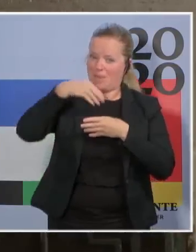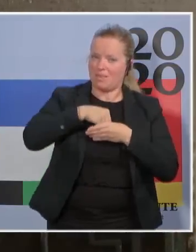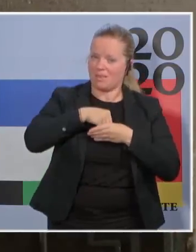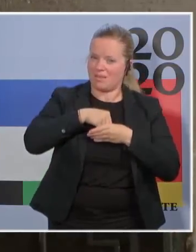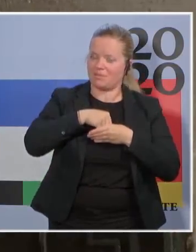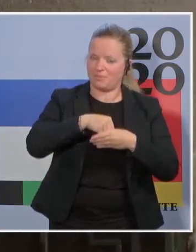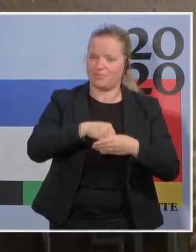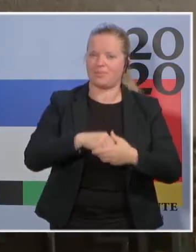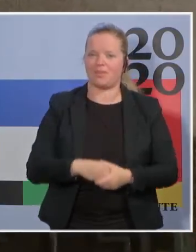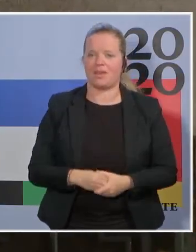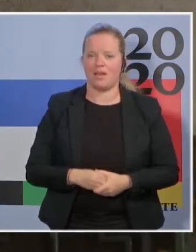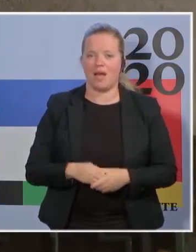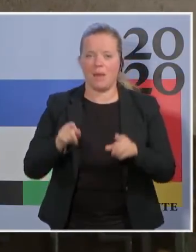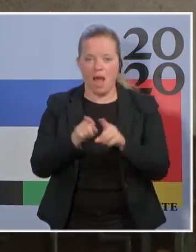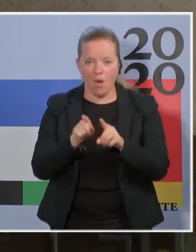geht um die